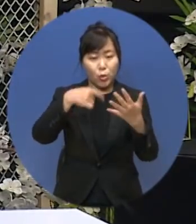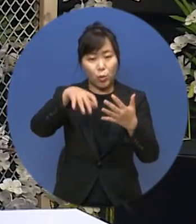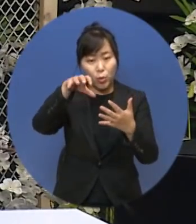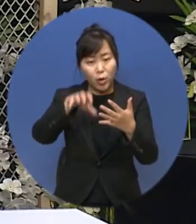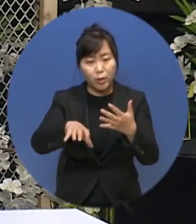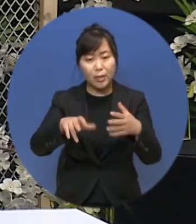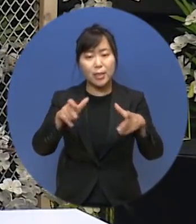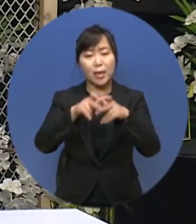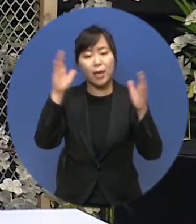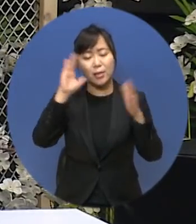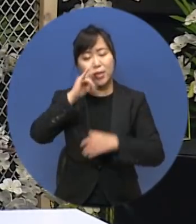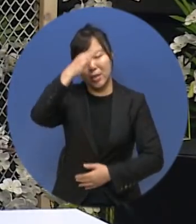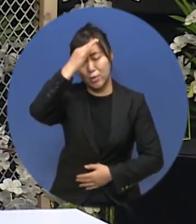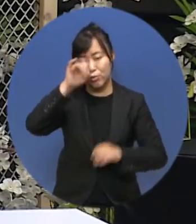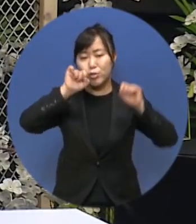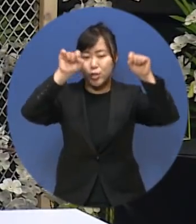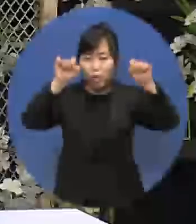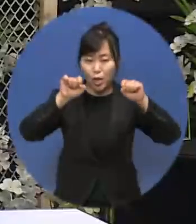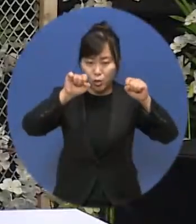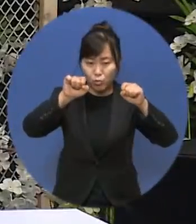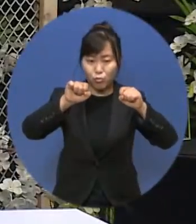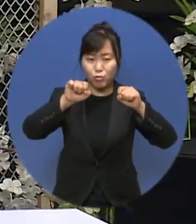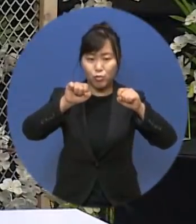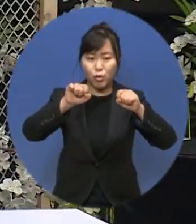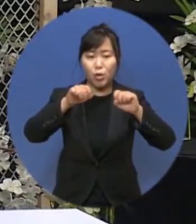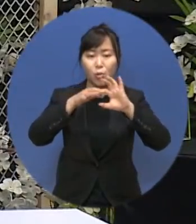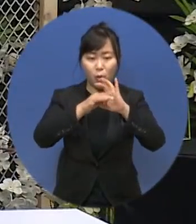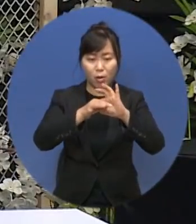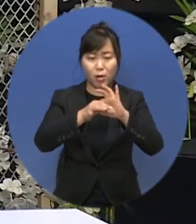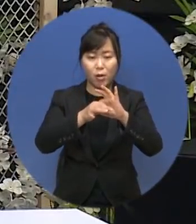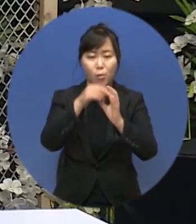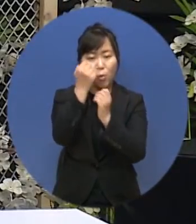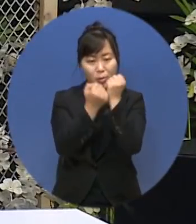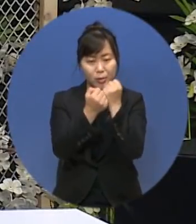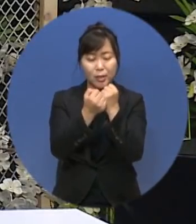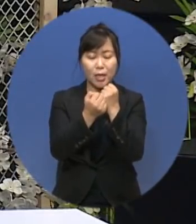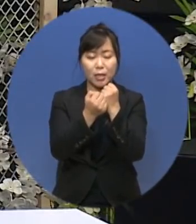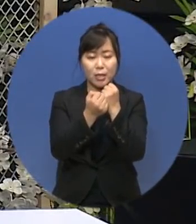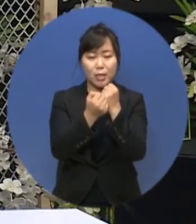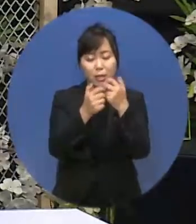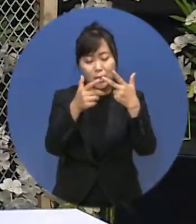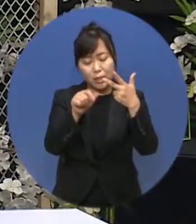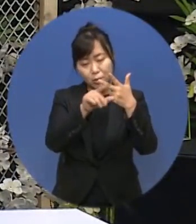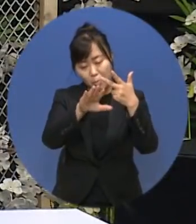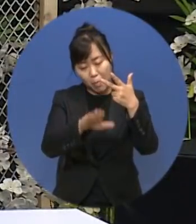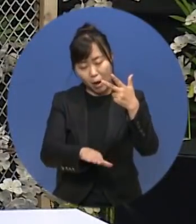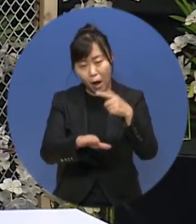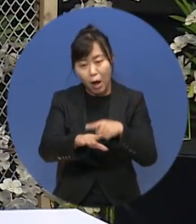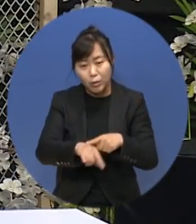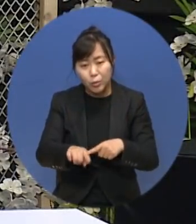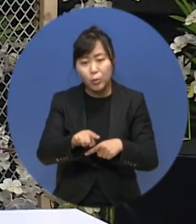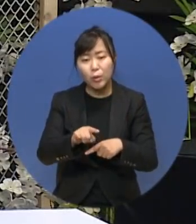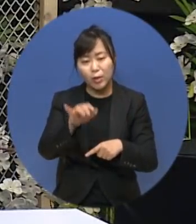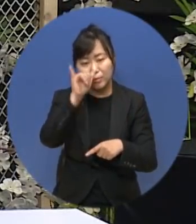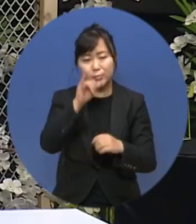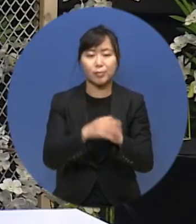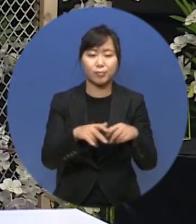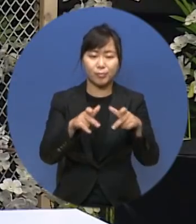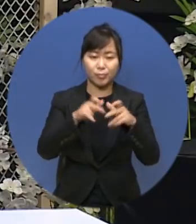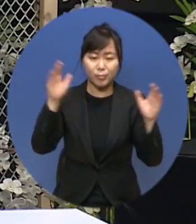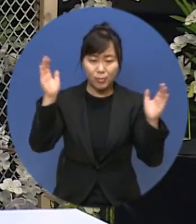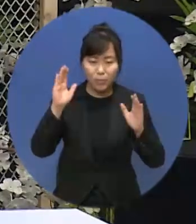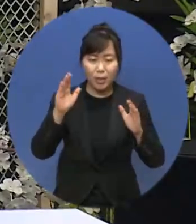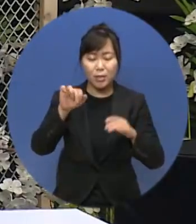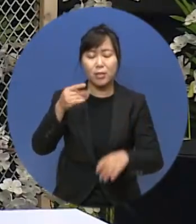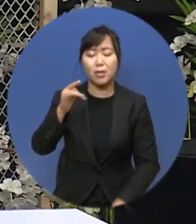국립특수교육원의 장애학생 예술체육교원 대상 워크숍이 하반기 예정 중에 있습니다. 장애 청소년